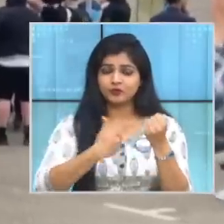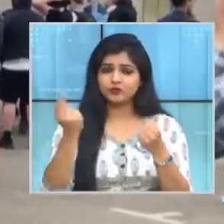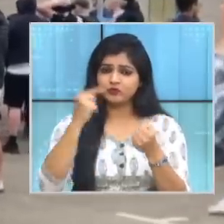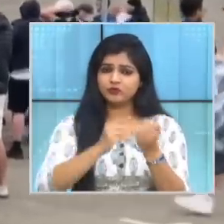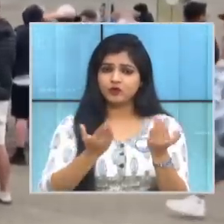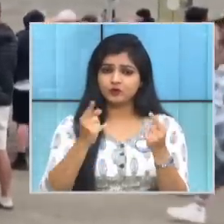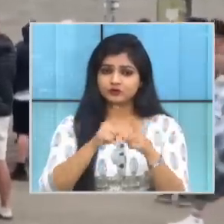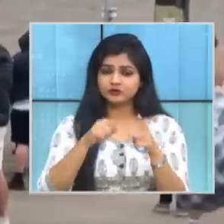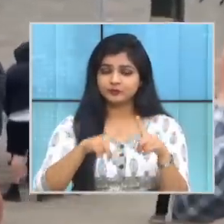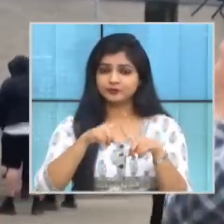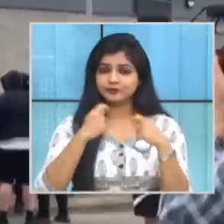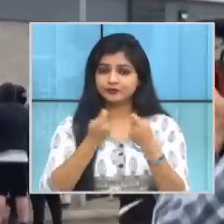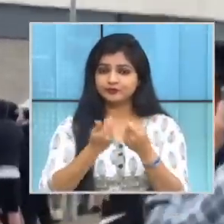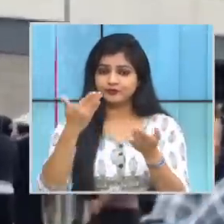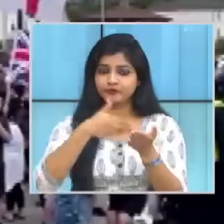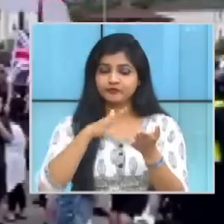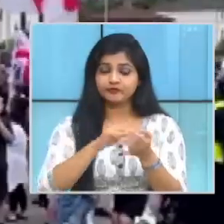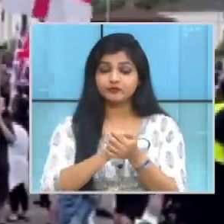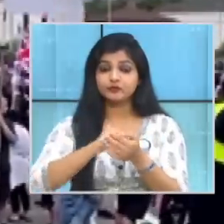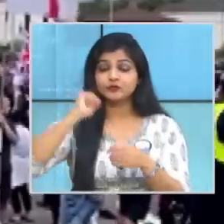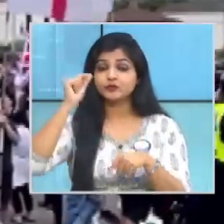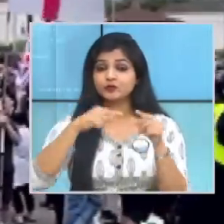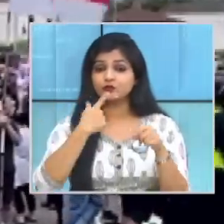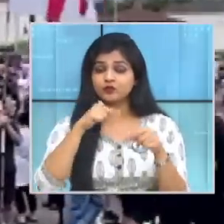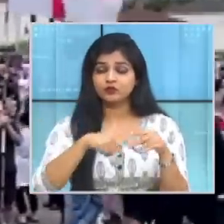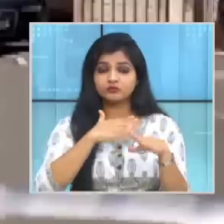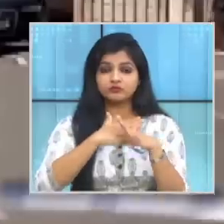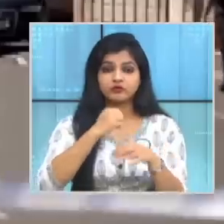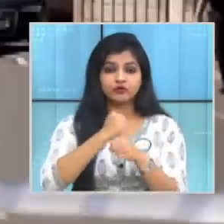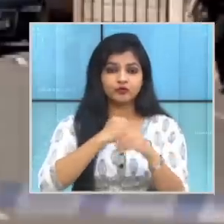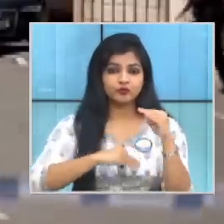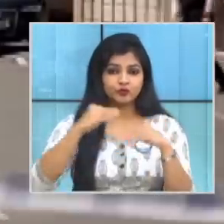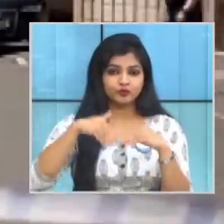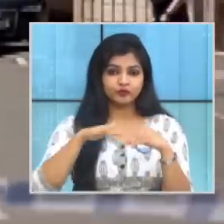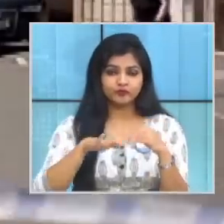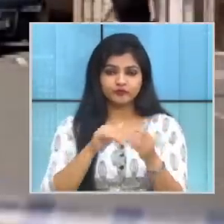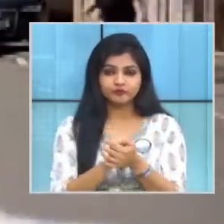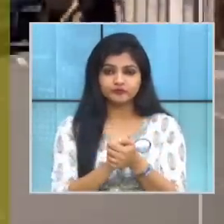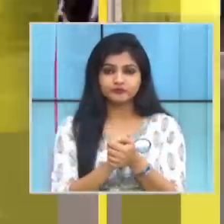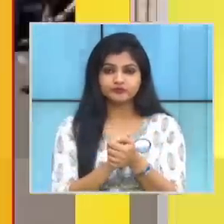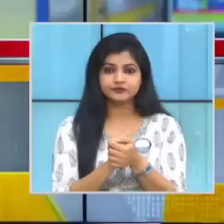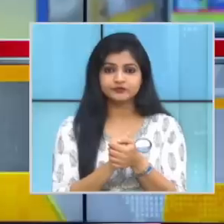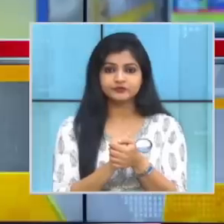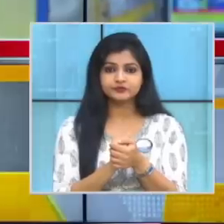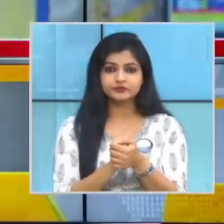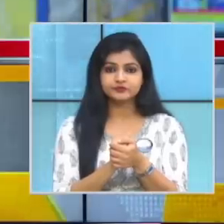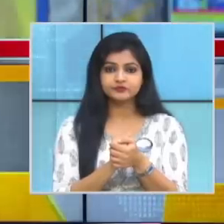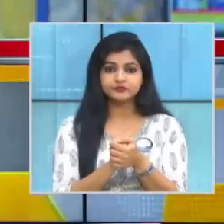രംഗത്തെത്തിയിരുന്നു. പ്രതിഷേധക്കാർക്കെതിരെ സർക്കാർ നടപടി കർശനമാക്കിയിട്ടുണ്ട്. ന്യൂസ് ഡെസ്ക് 24.